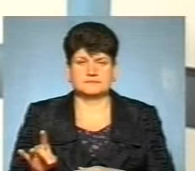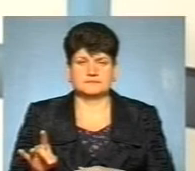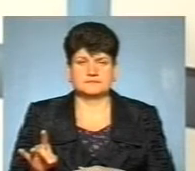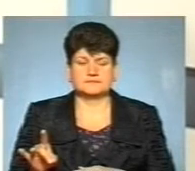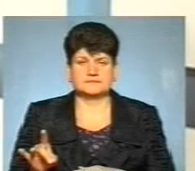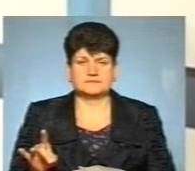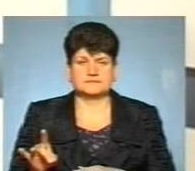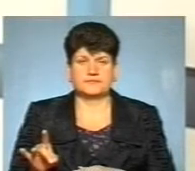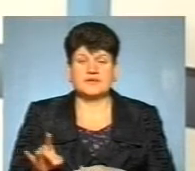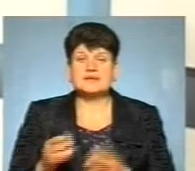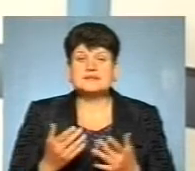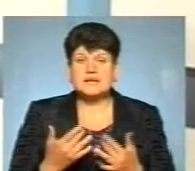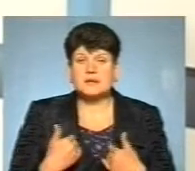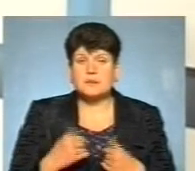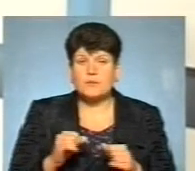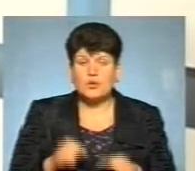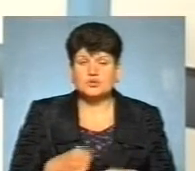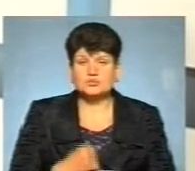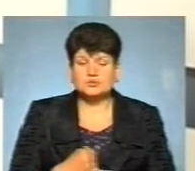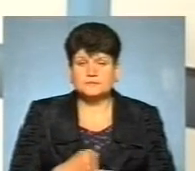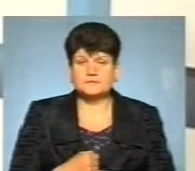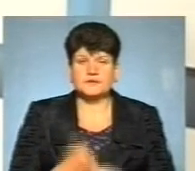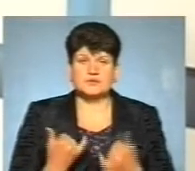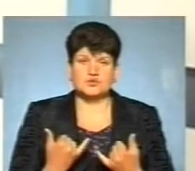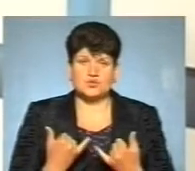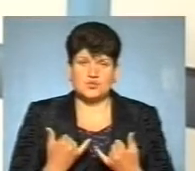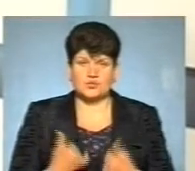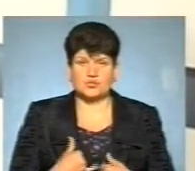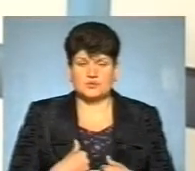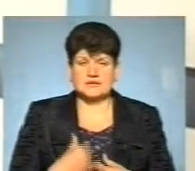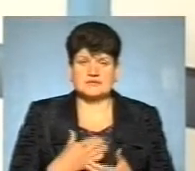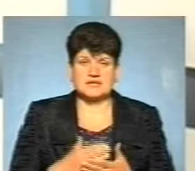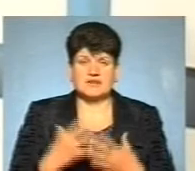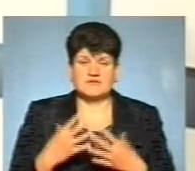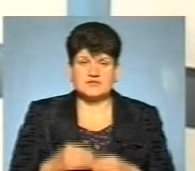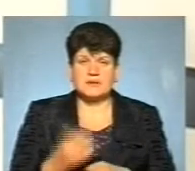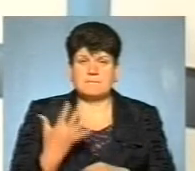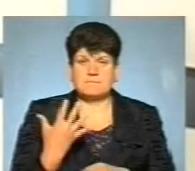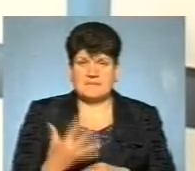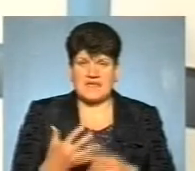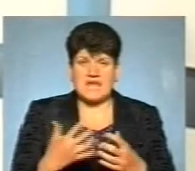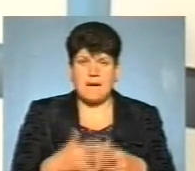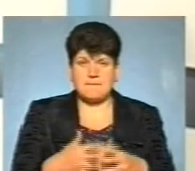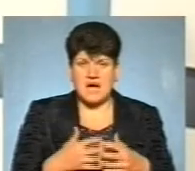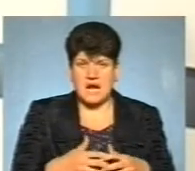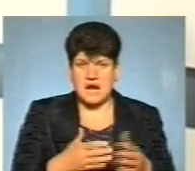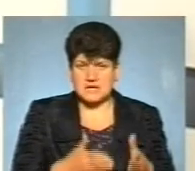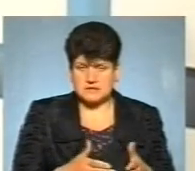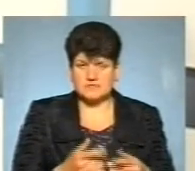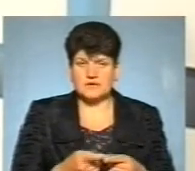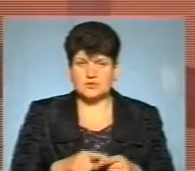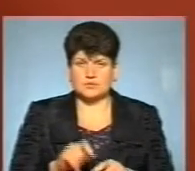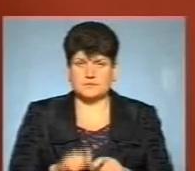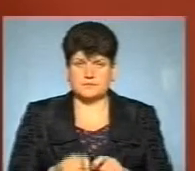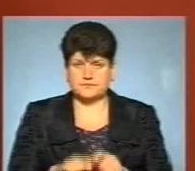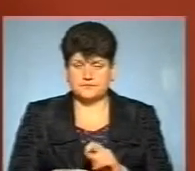метод. Скільки ми можемо? На сьогодні в нас вже є 5 апаратів для такої